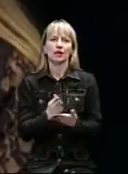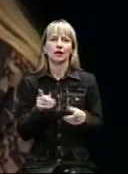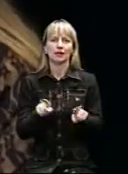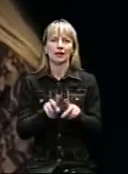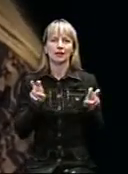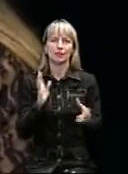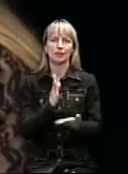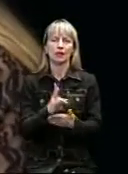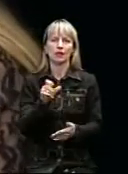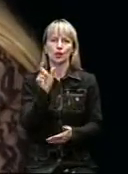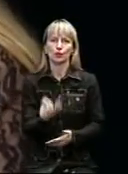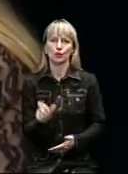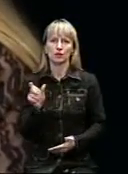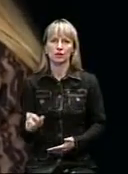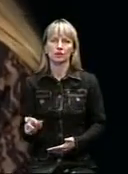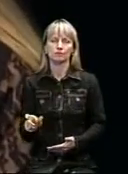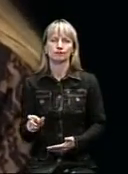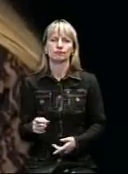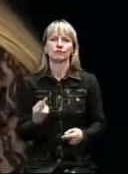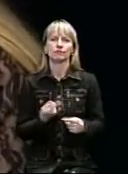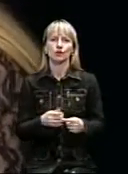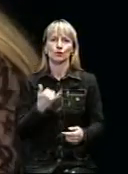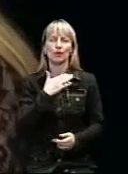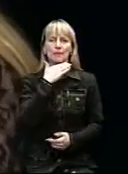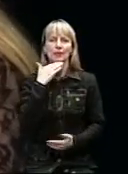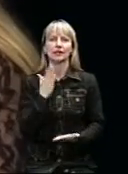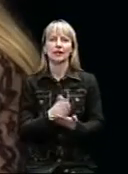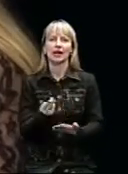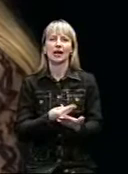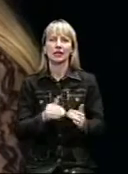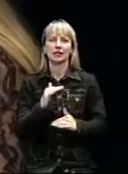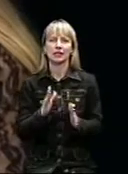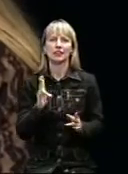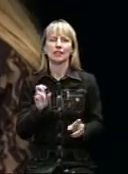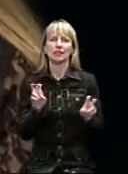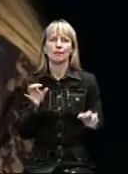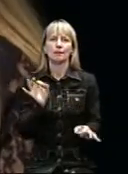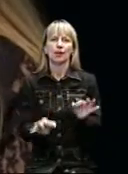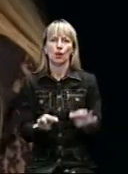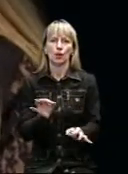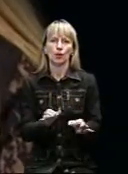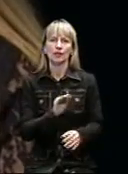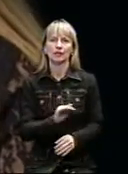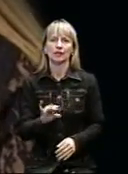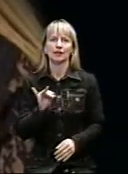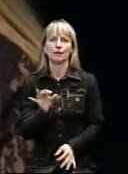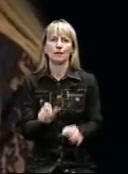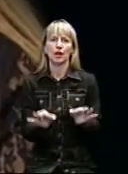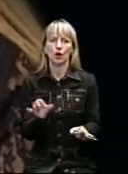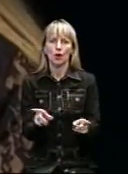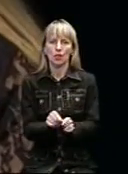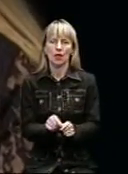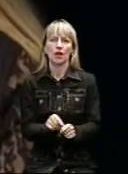еконаправлена людина, спрямована людина, тому в мене багато є картин на тему природи, діти та природа, діти